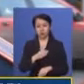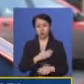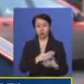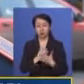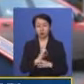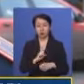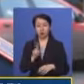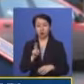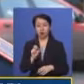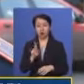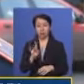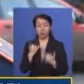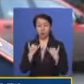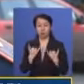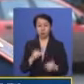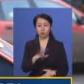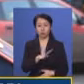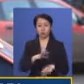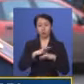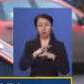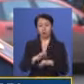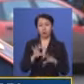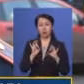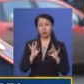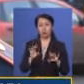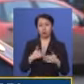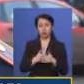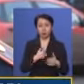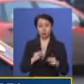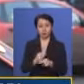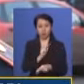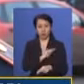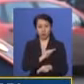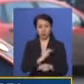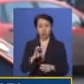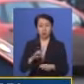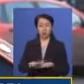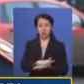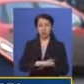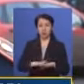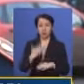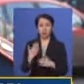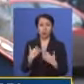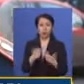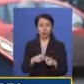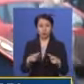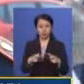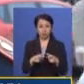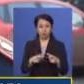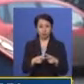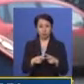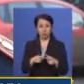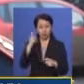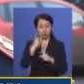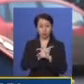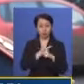«Комкор» сегодня была проведена разъяснительно-профилактическая работа с населением по раздаче профилактических материалов,